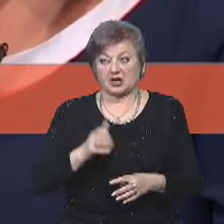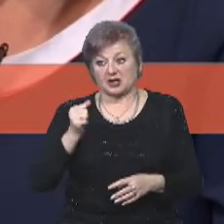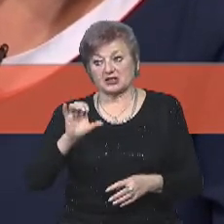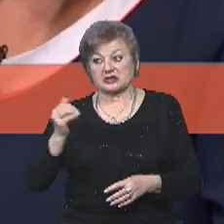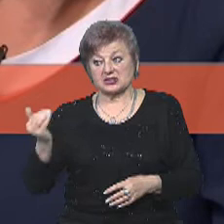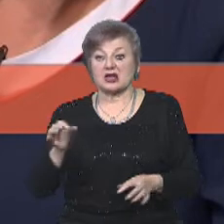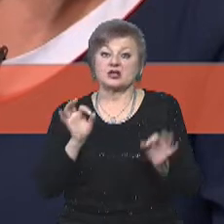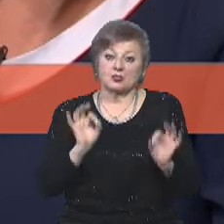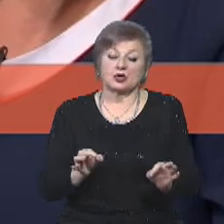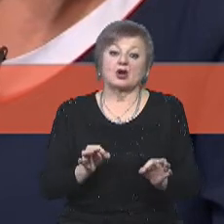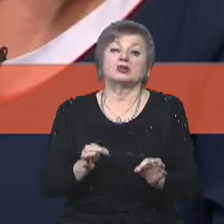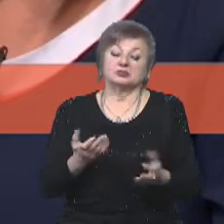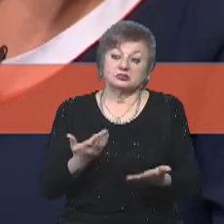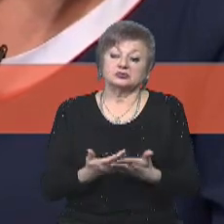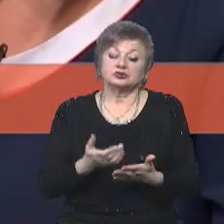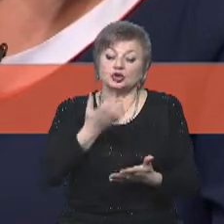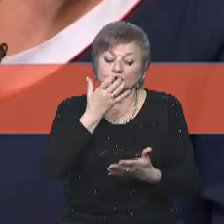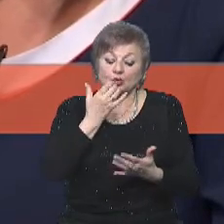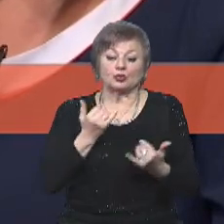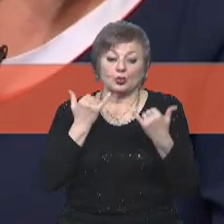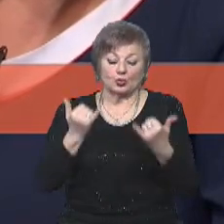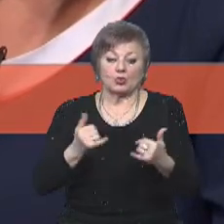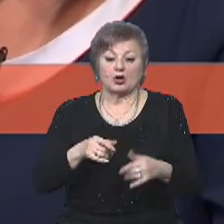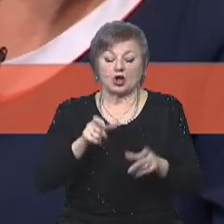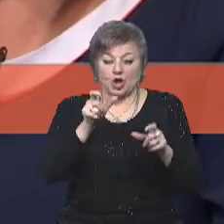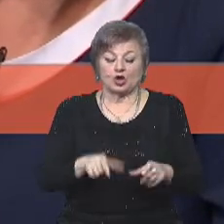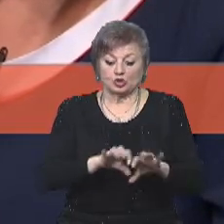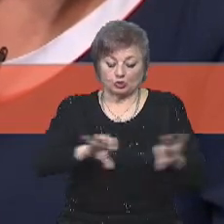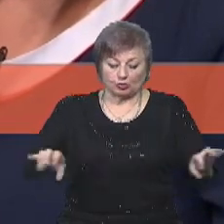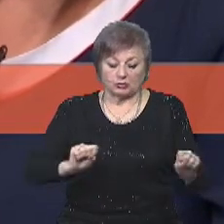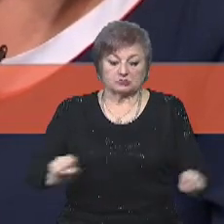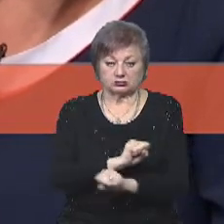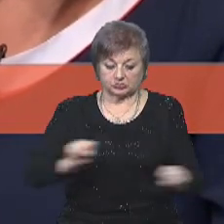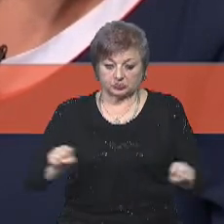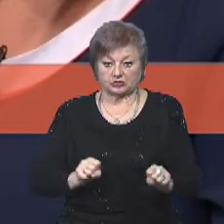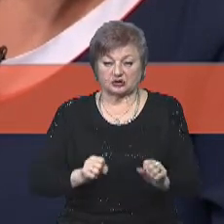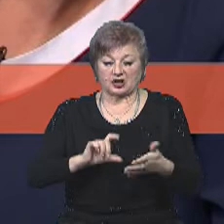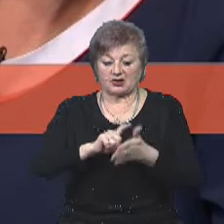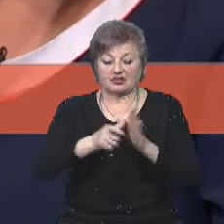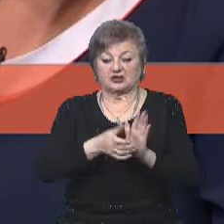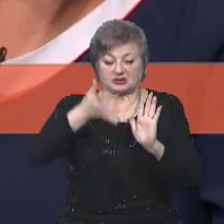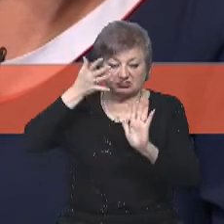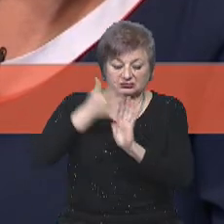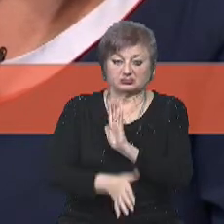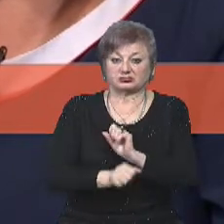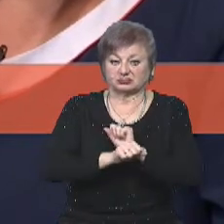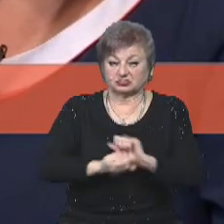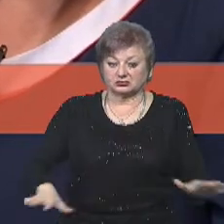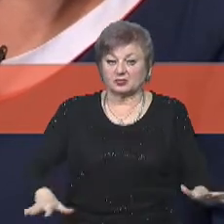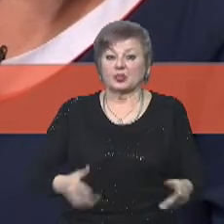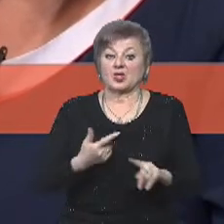прав, подай теплоноситель, разорвет трубы, зальет людям квартиры. И для того, чтобы убедиться